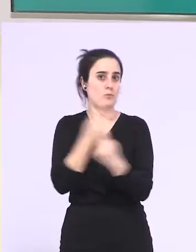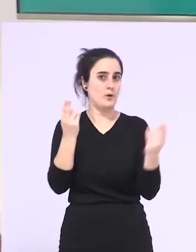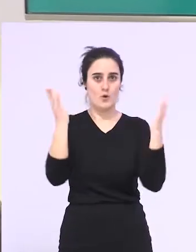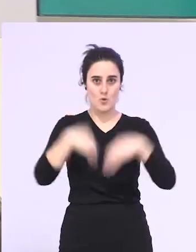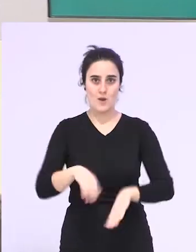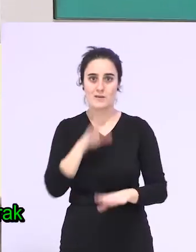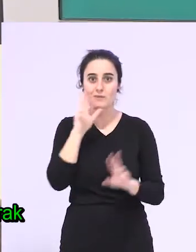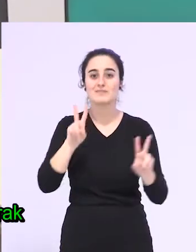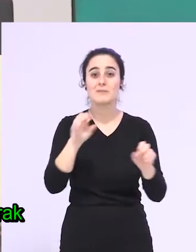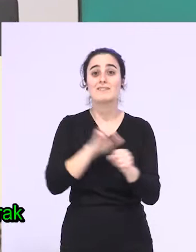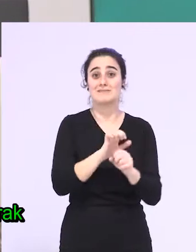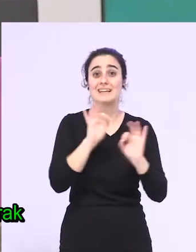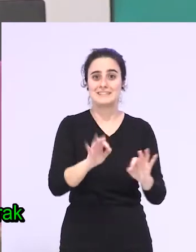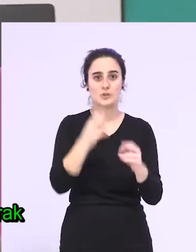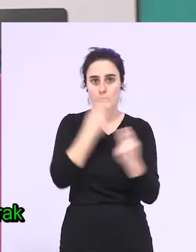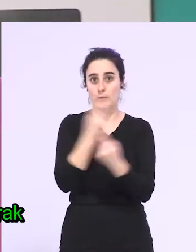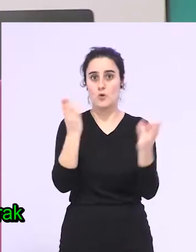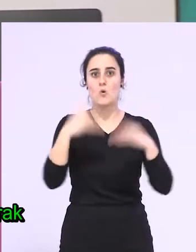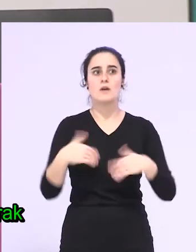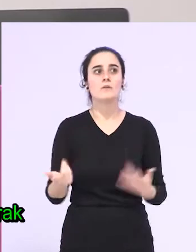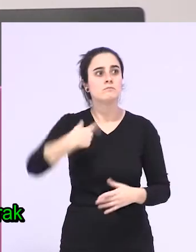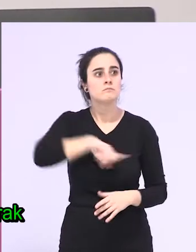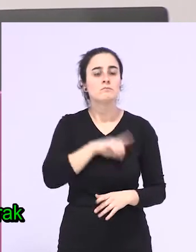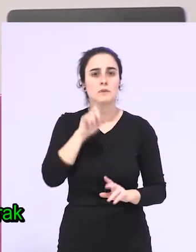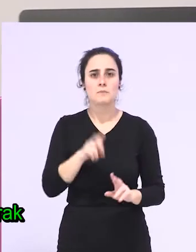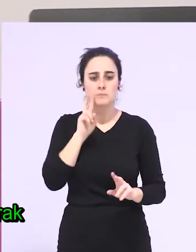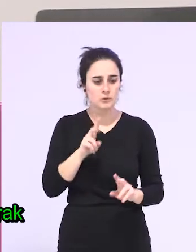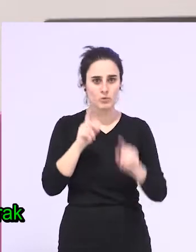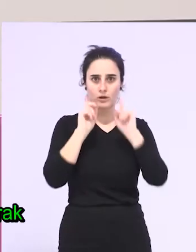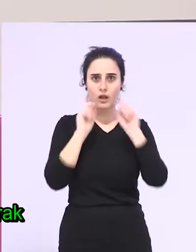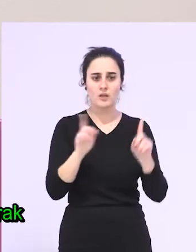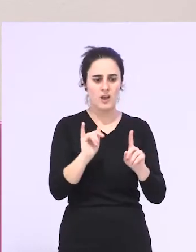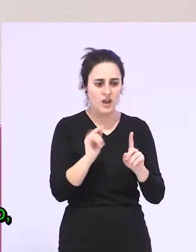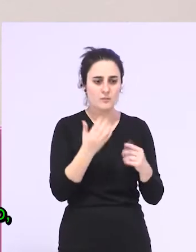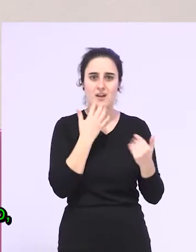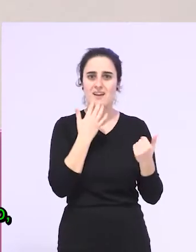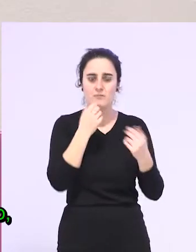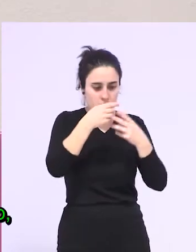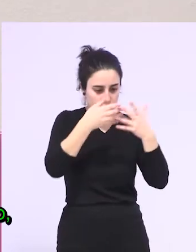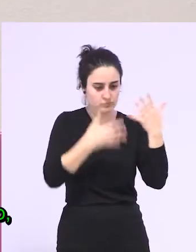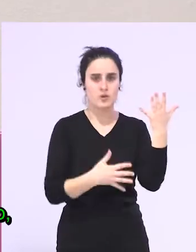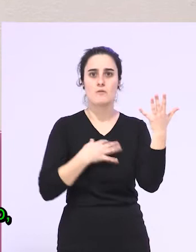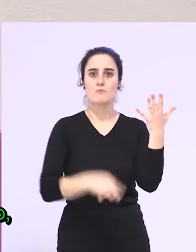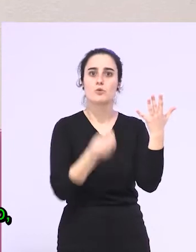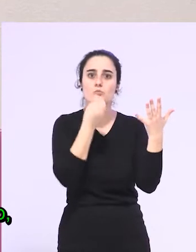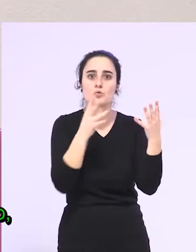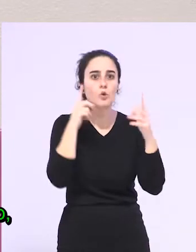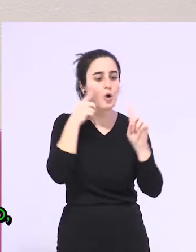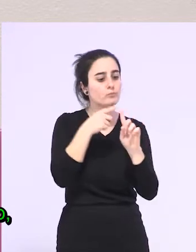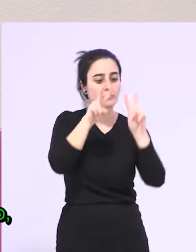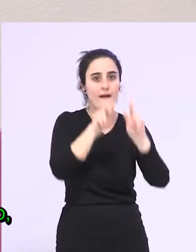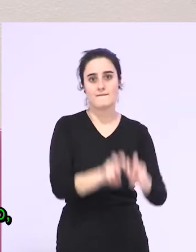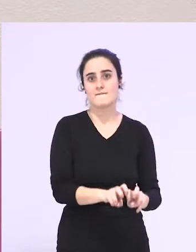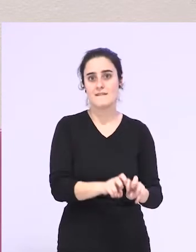erasoen kasuetan. Ordu nolabait ikusten nun kasuak berak eskaintze zitula hainbat adibide oso onak izan zitezkenak azterketarako, ez? Eta